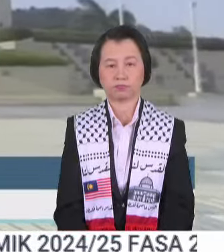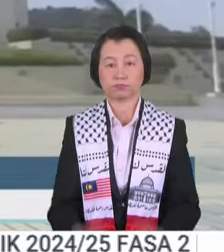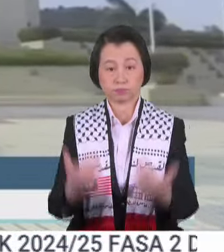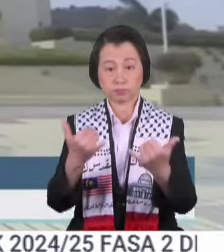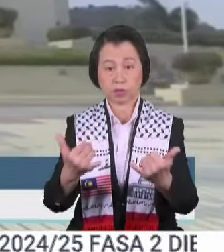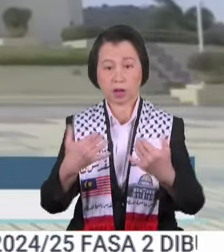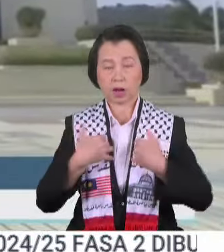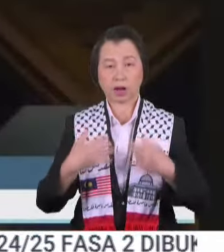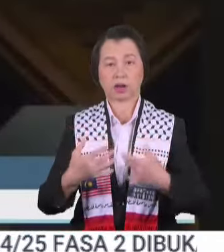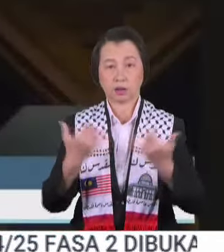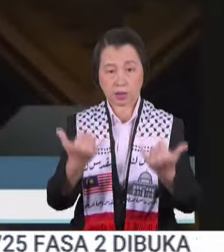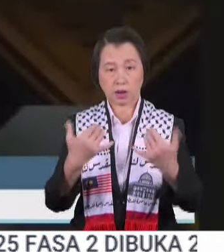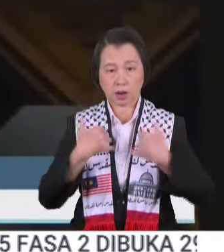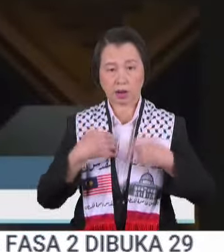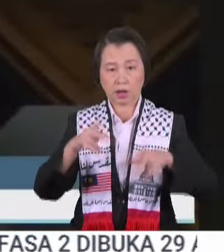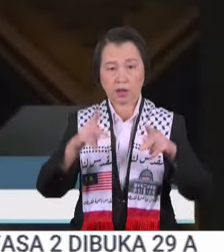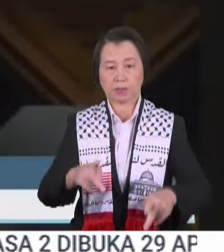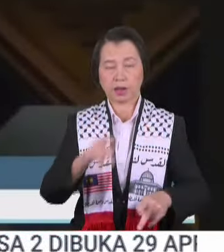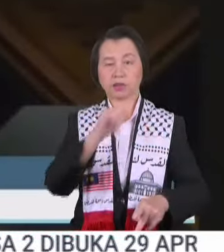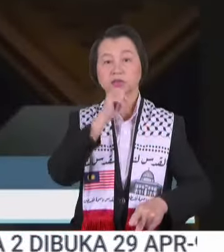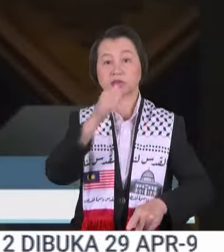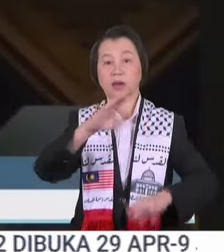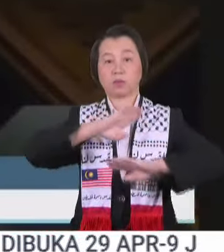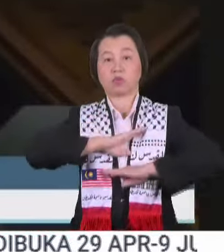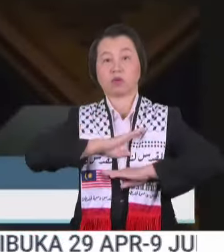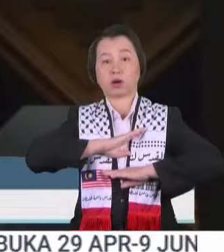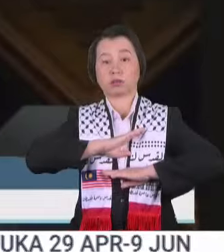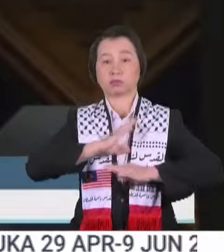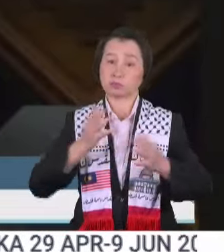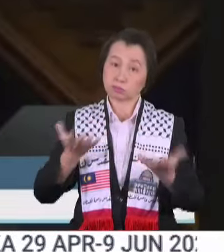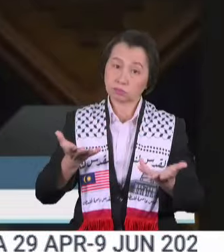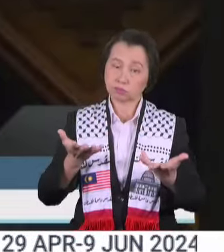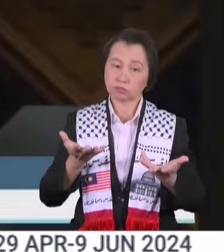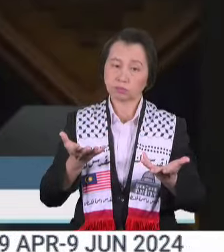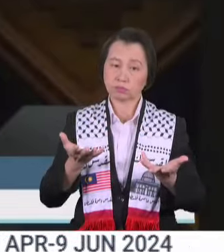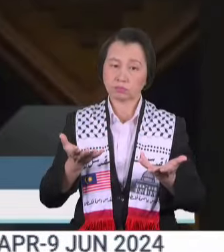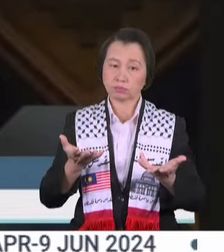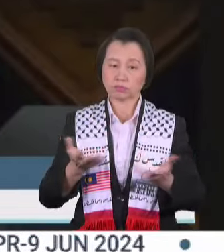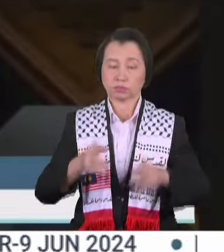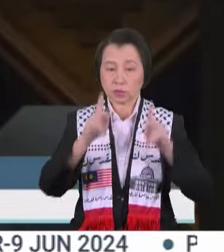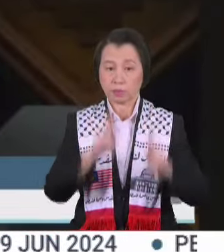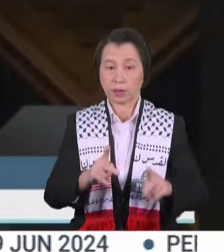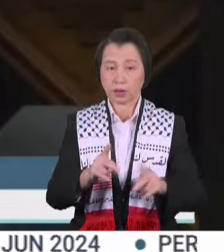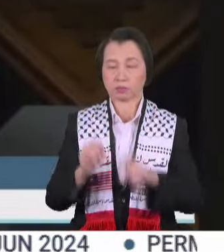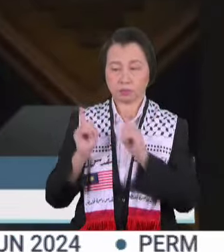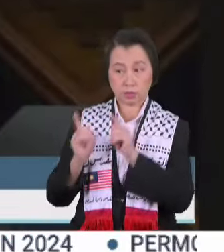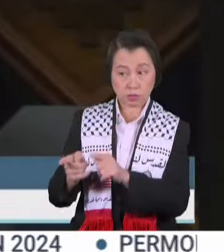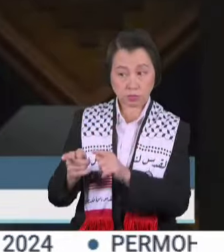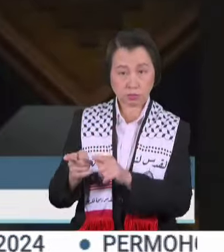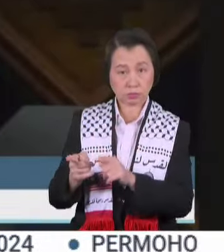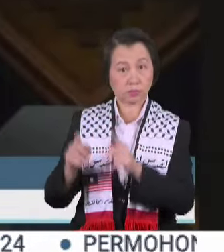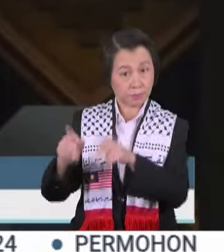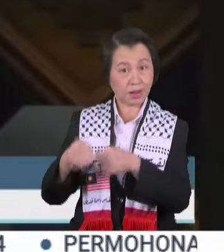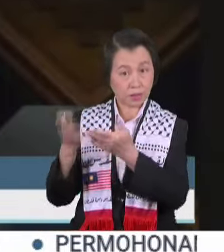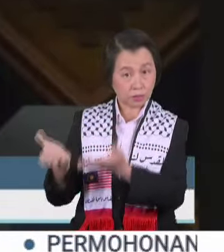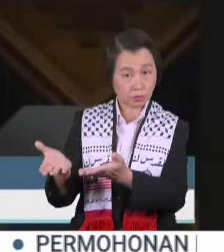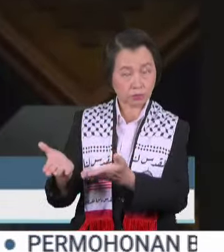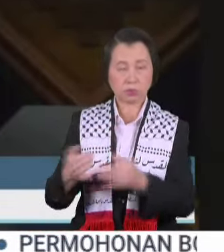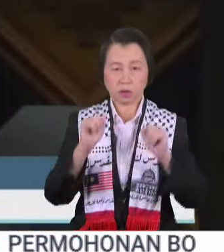Sekiranya ada pihak-pihak yang tidak berpuas hati, maka pihak tersebut bolehlah